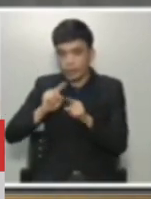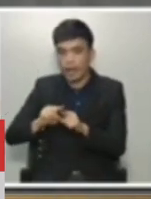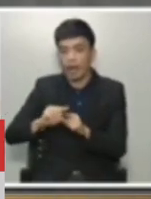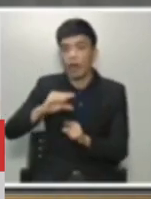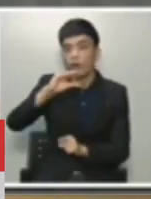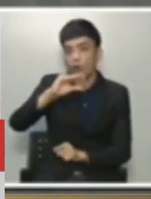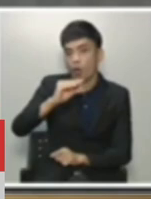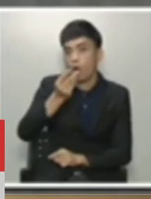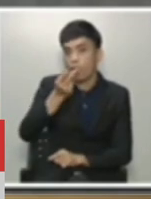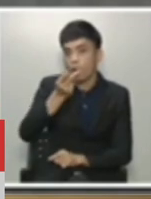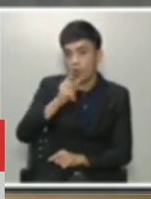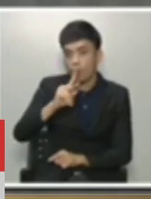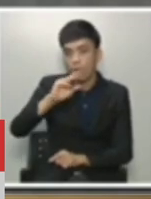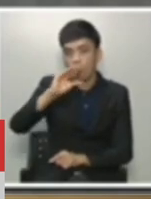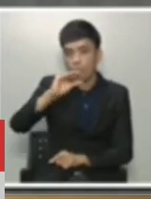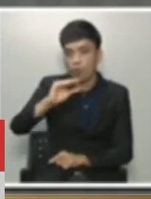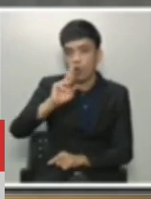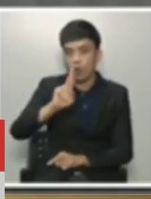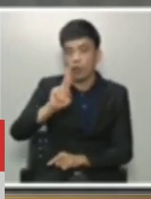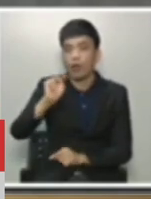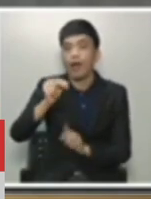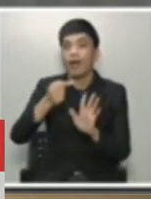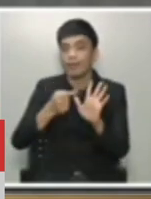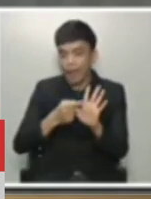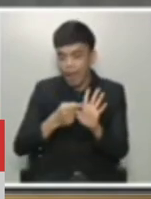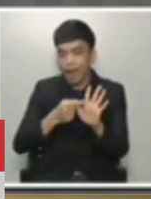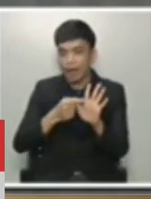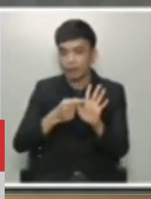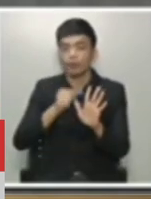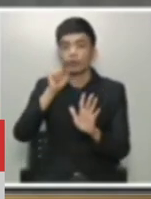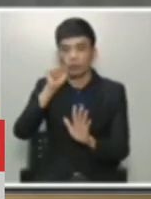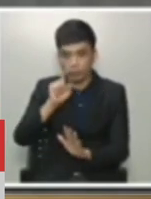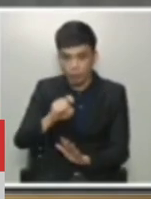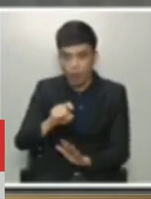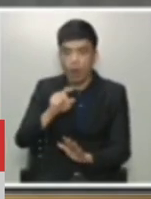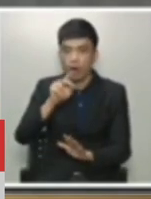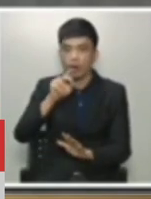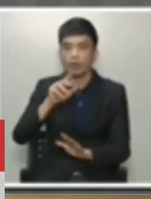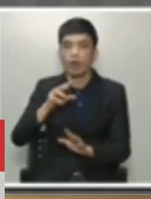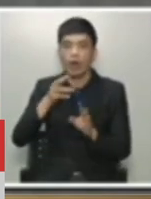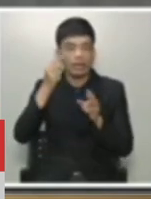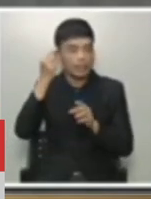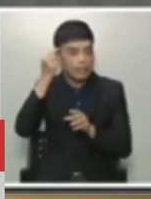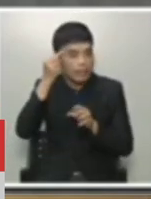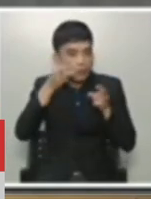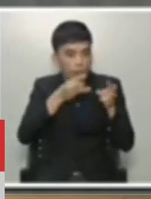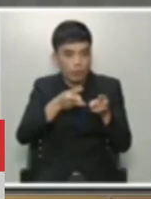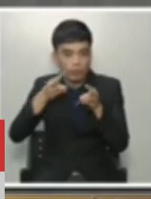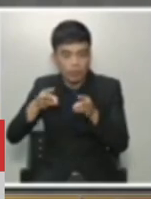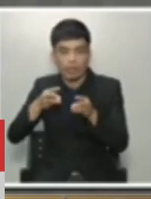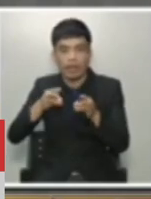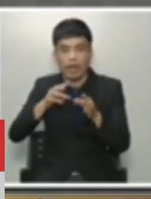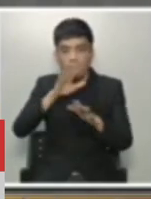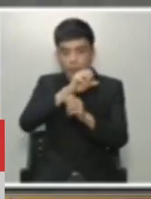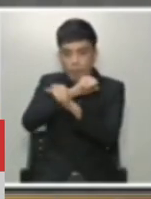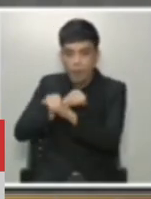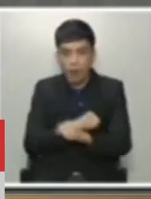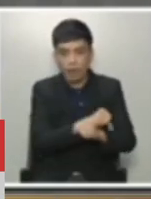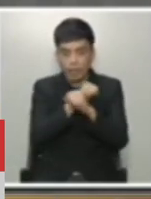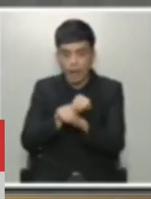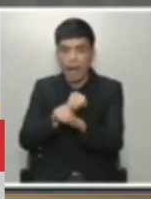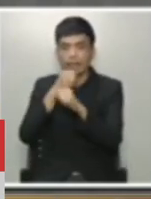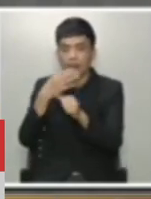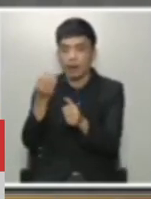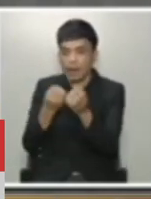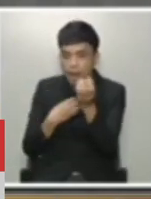าวันนี้หามาตรการที่ทุกท่านได้นำเสนอและส่งให้รัฐบาลผ